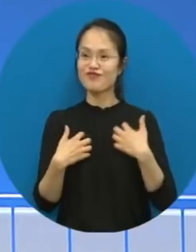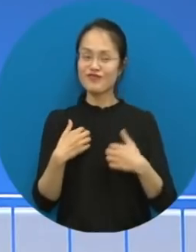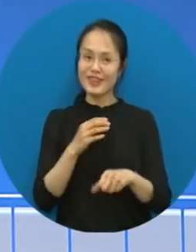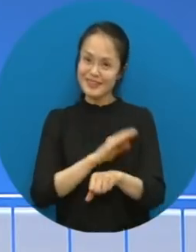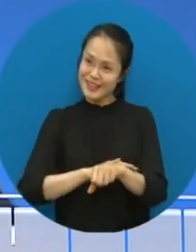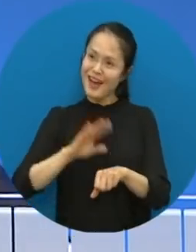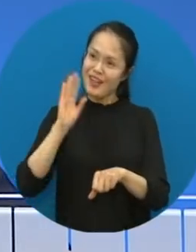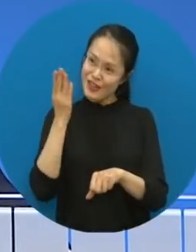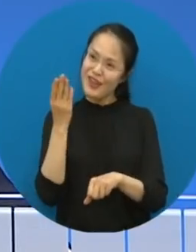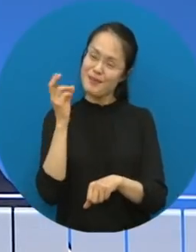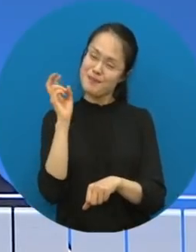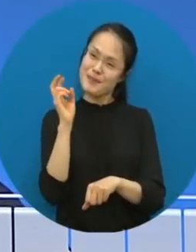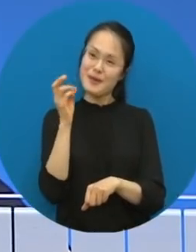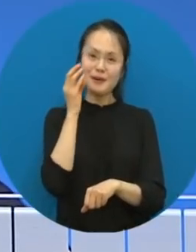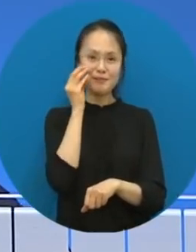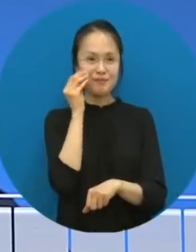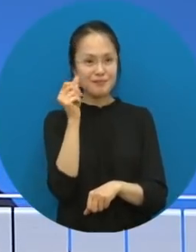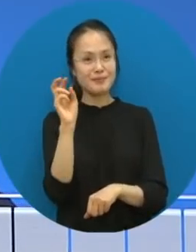거야 할 그때